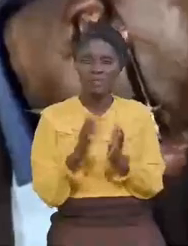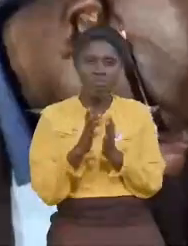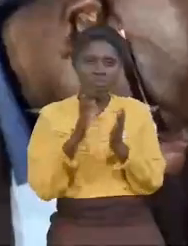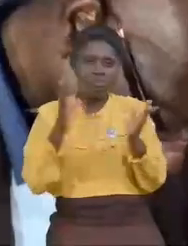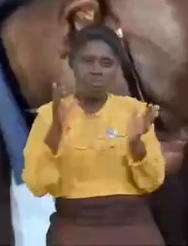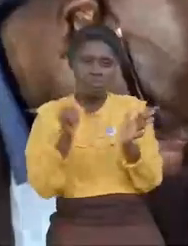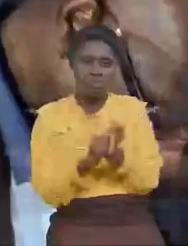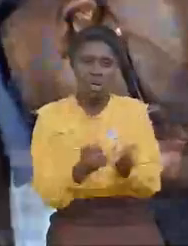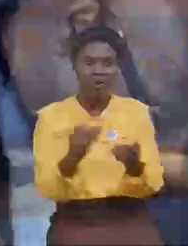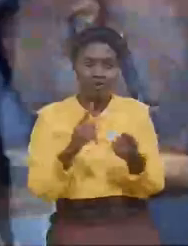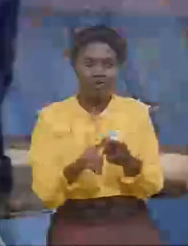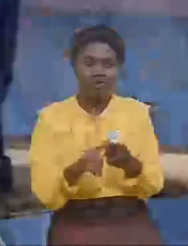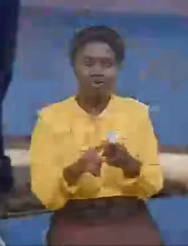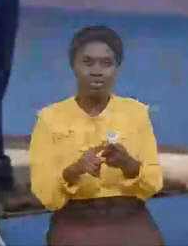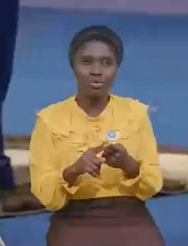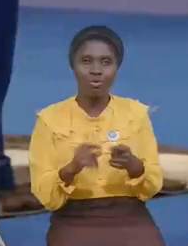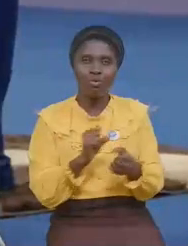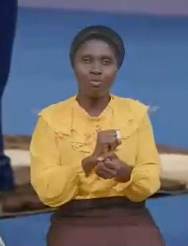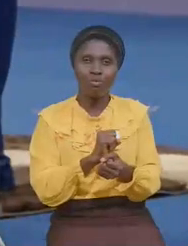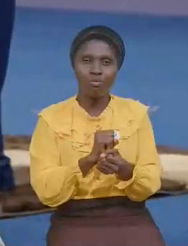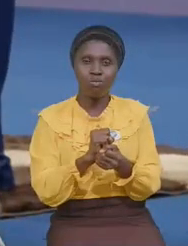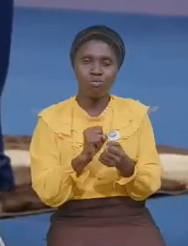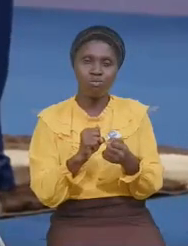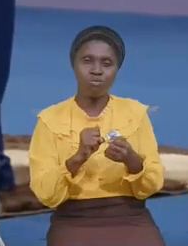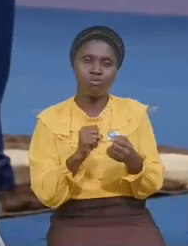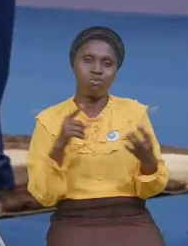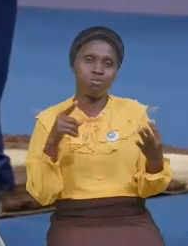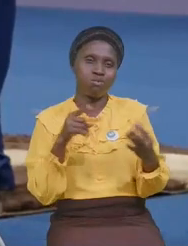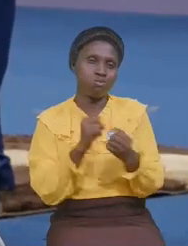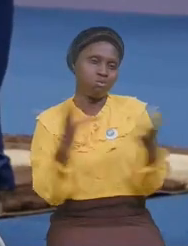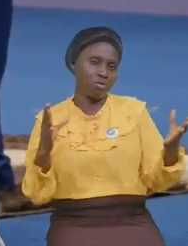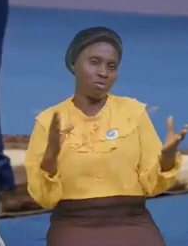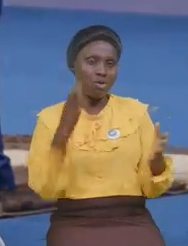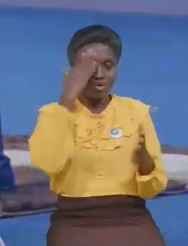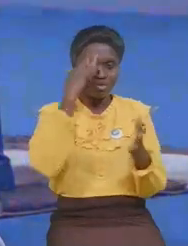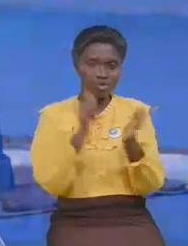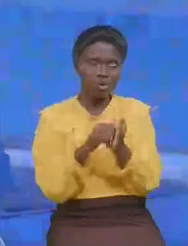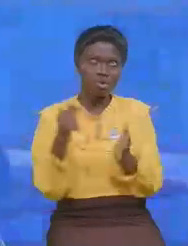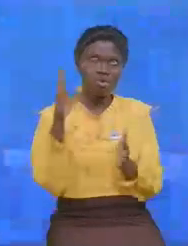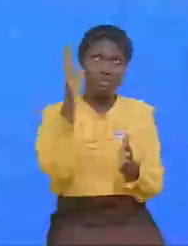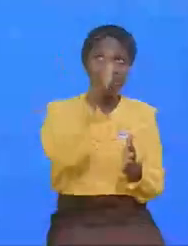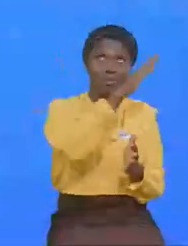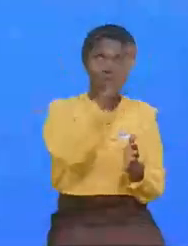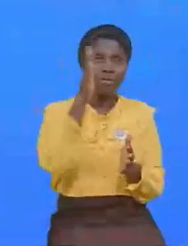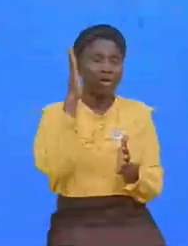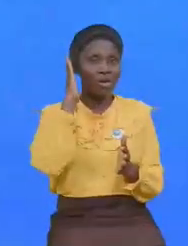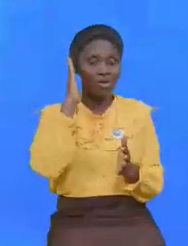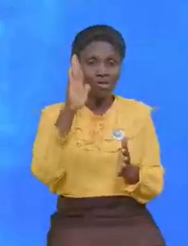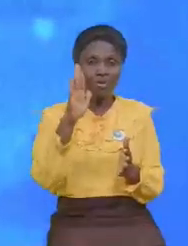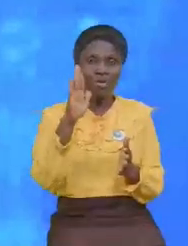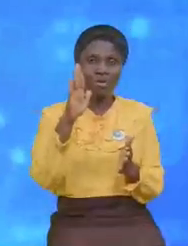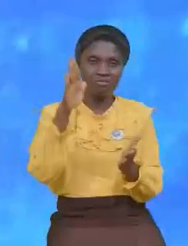Que le ballon là qui s'éclate et le vent là et l'air qui sort de